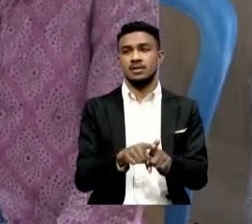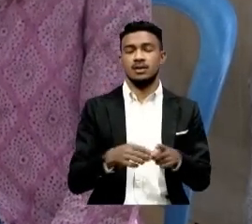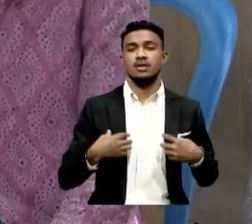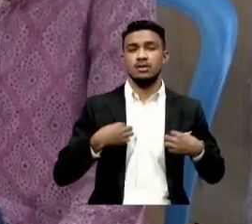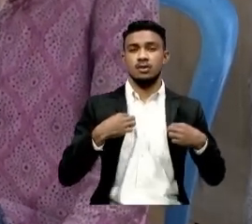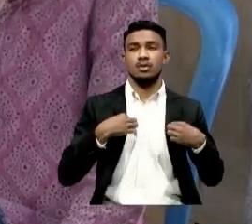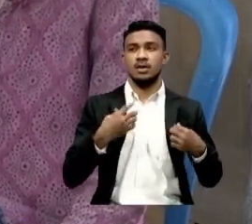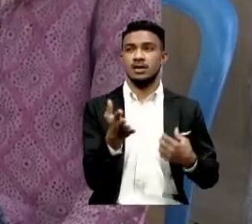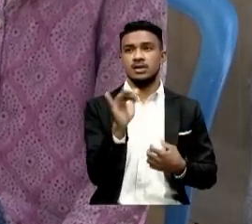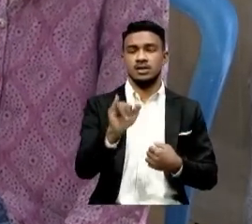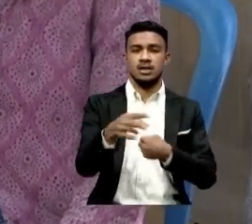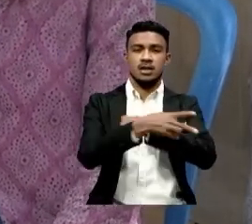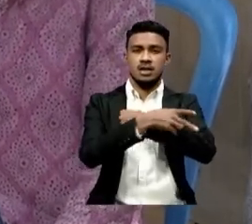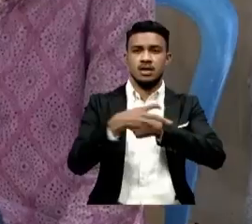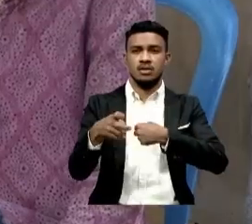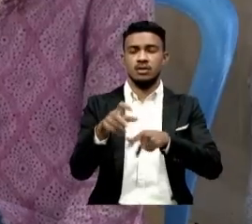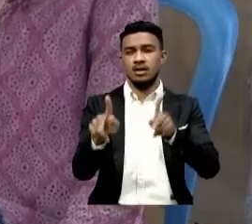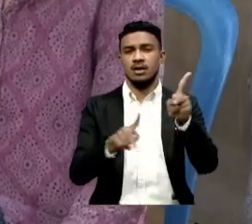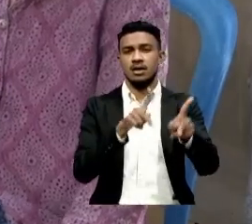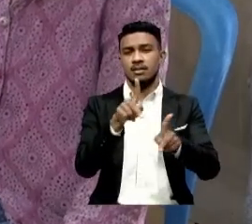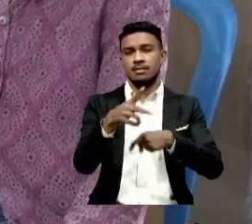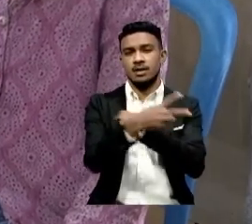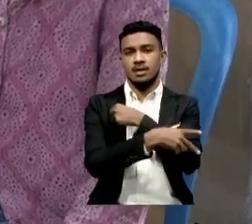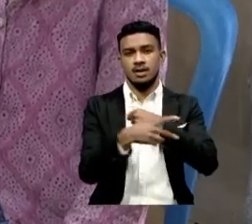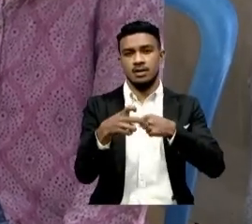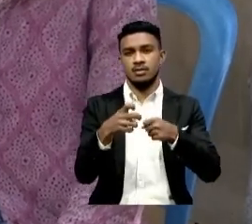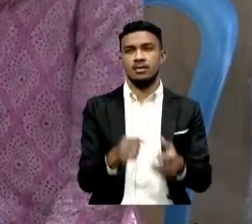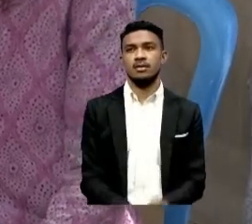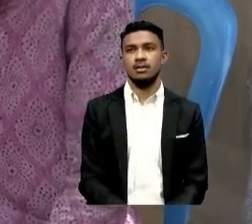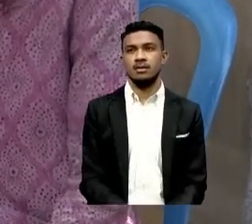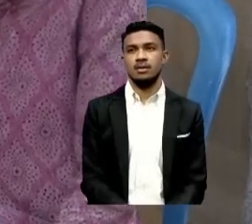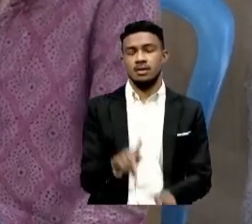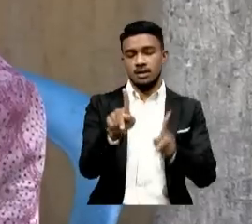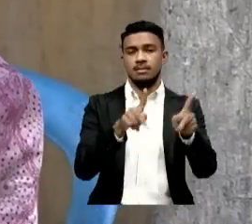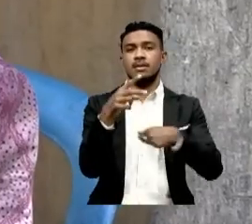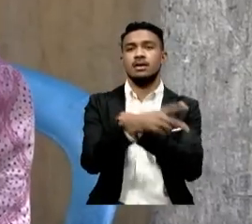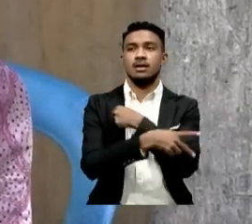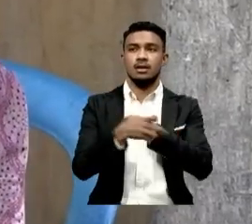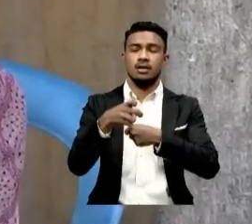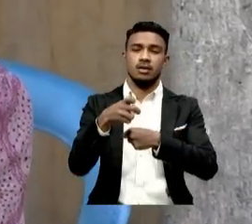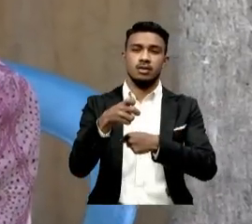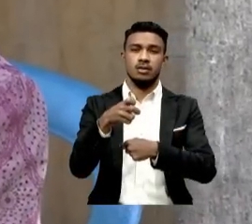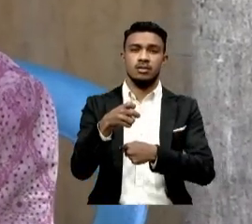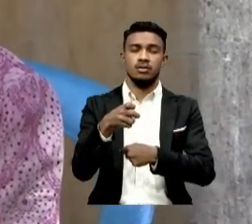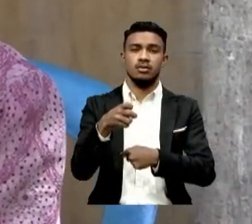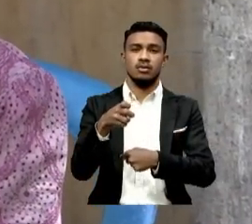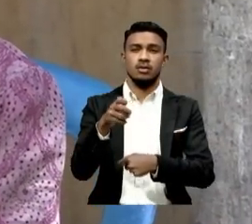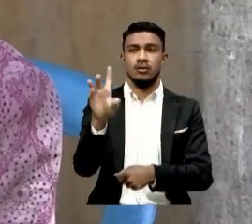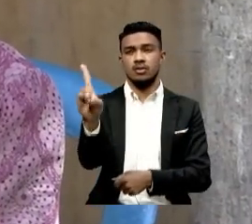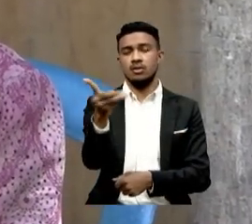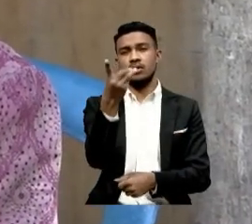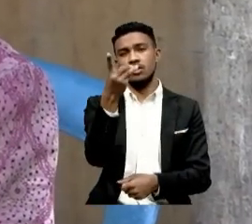na ok e mana ok mana ok loron tata hambe rua